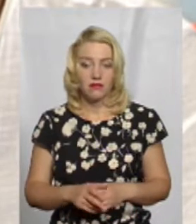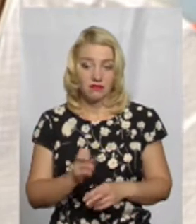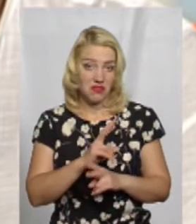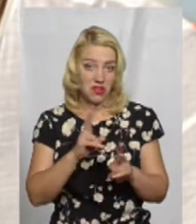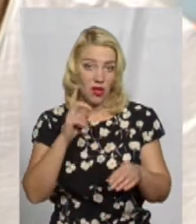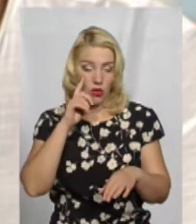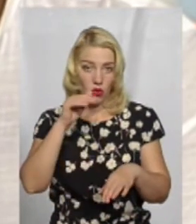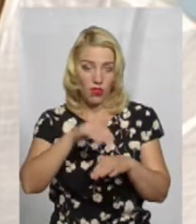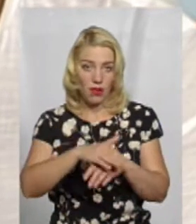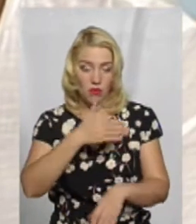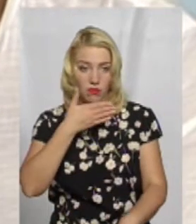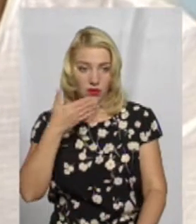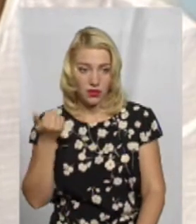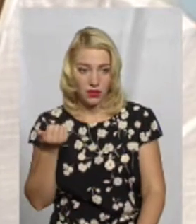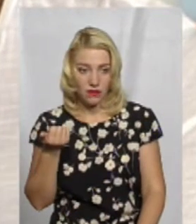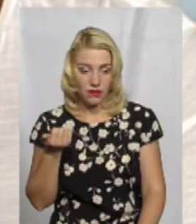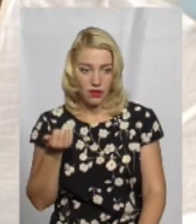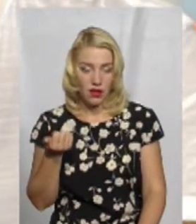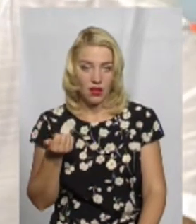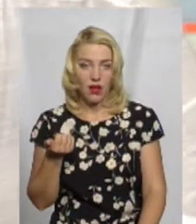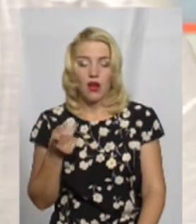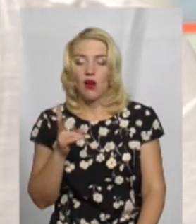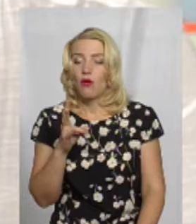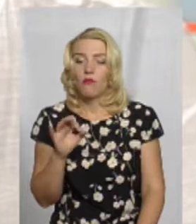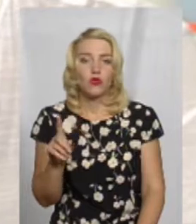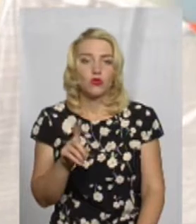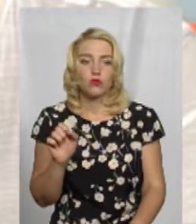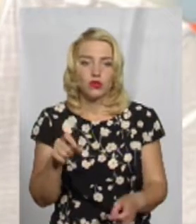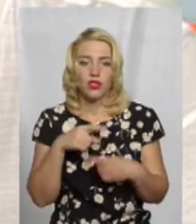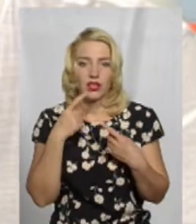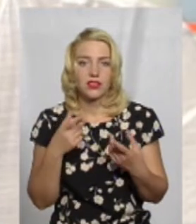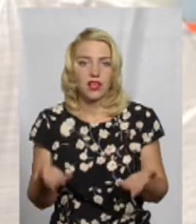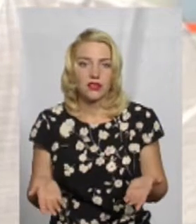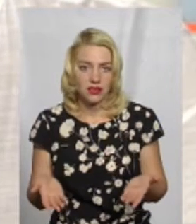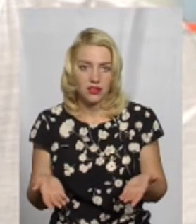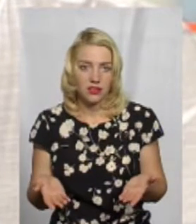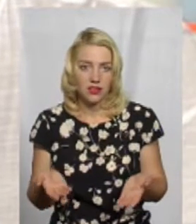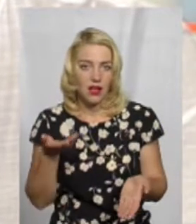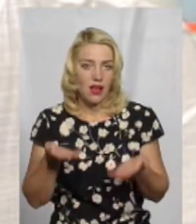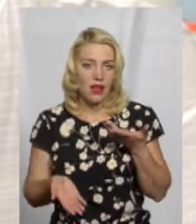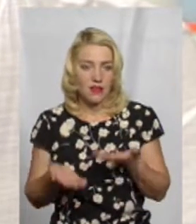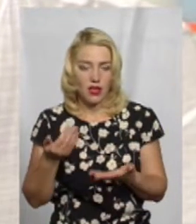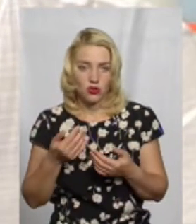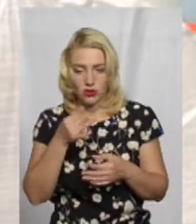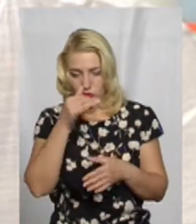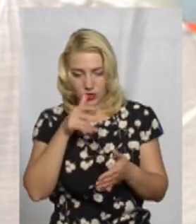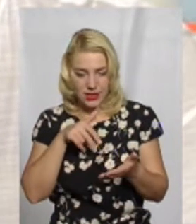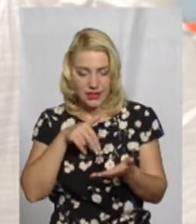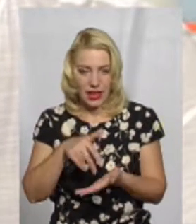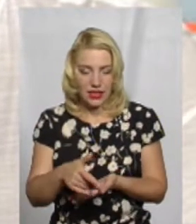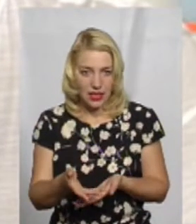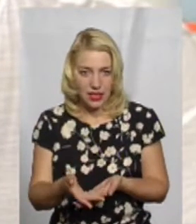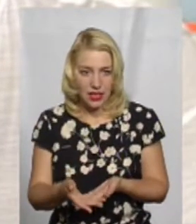І це ніхто не помітив. А о якій доступності можна говорити, коли ти не зайдеш в неї, а